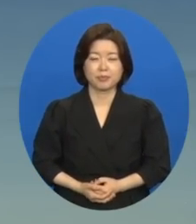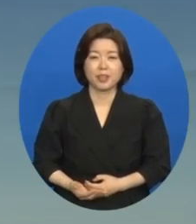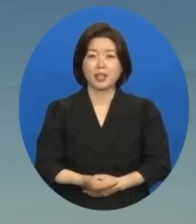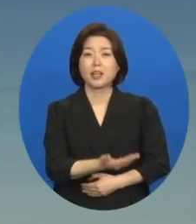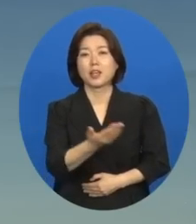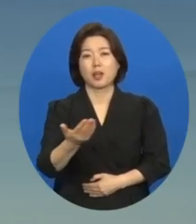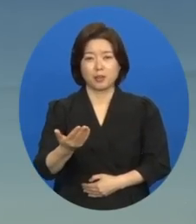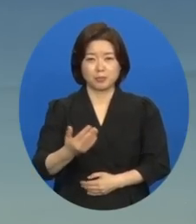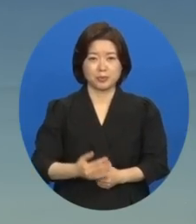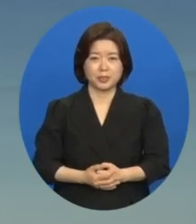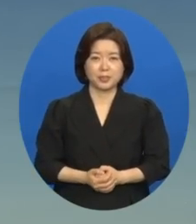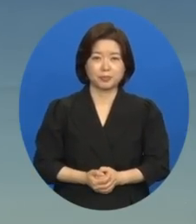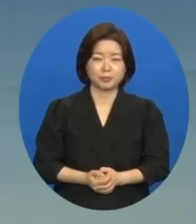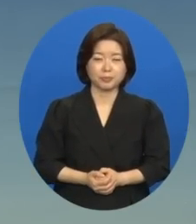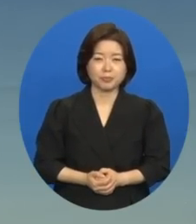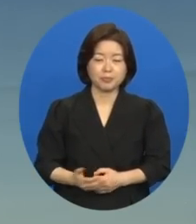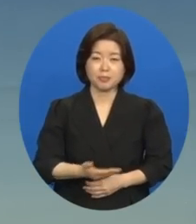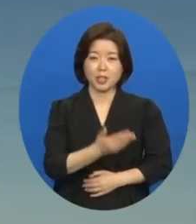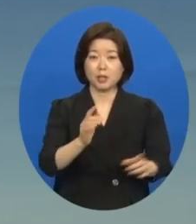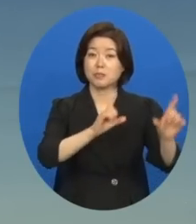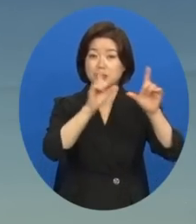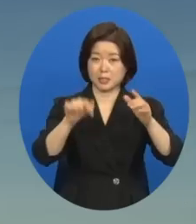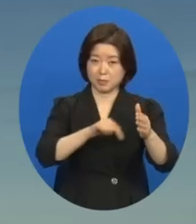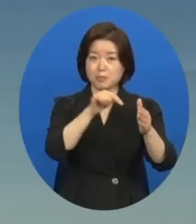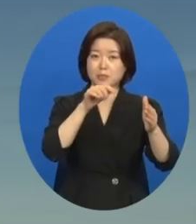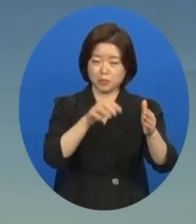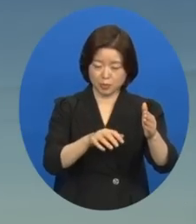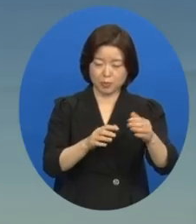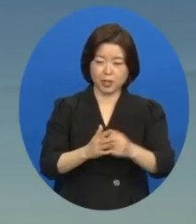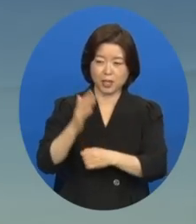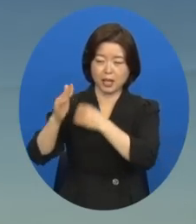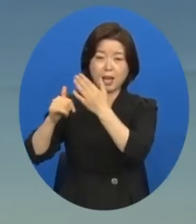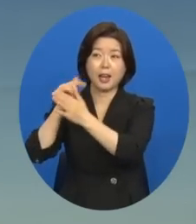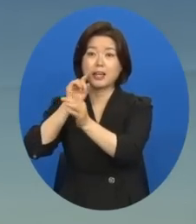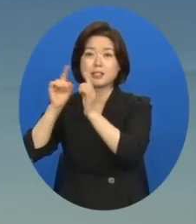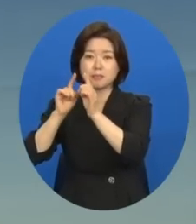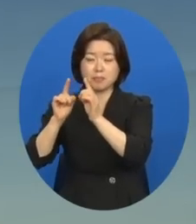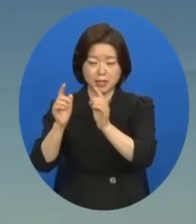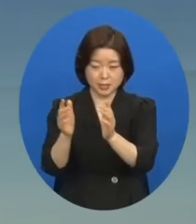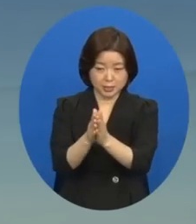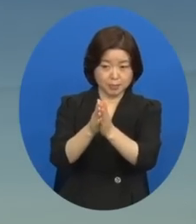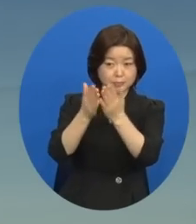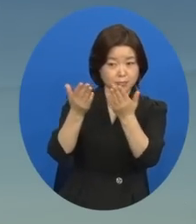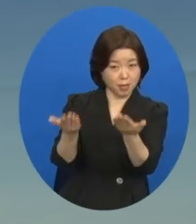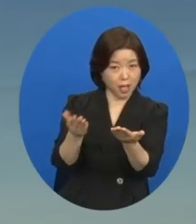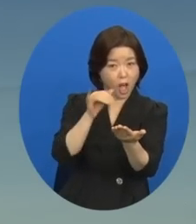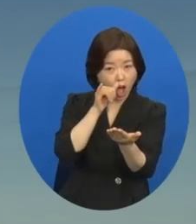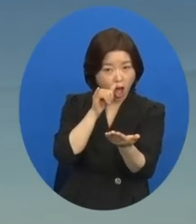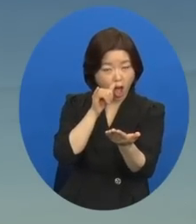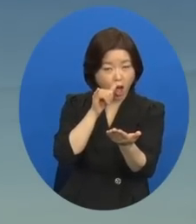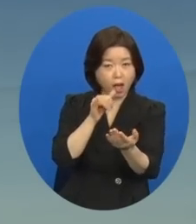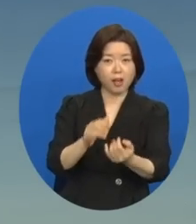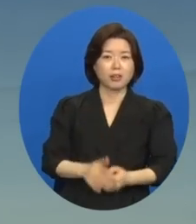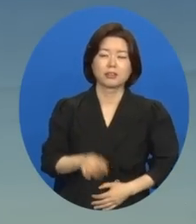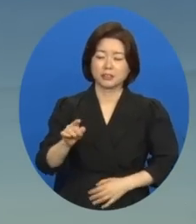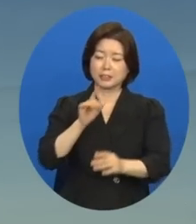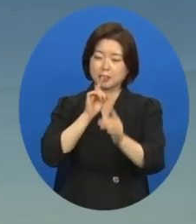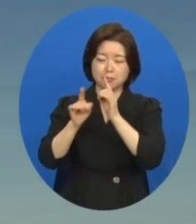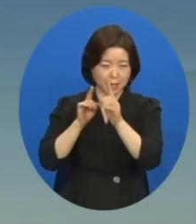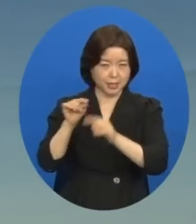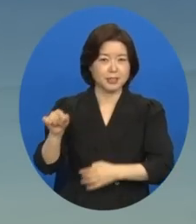여러분은 여러분의 삶 가운데 하나님의 말씀이 펼쳐져 있습니까? 그